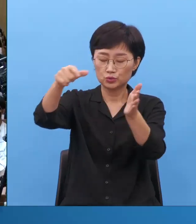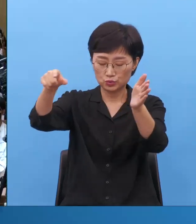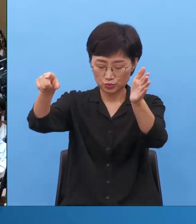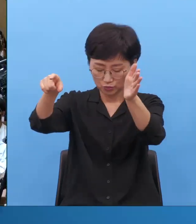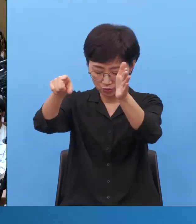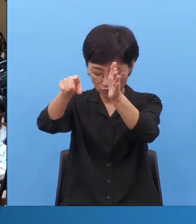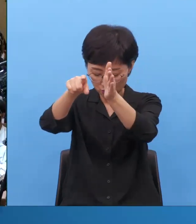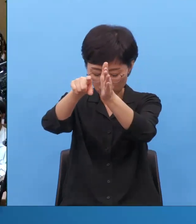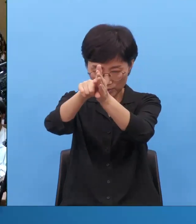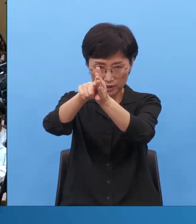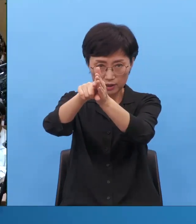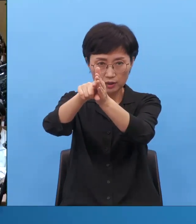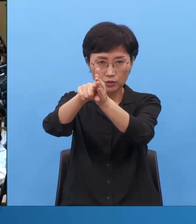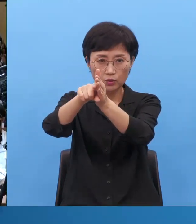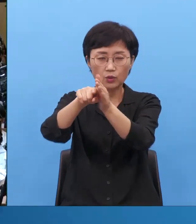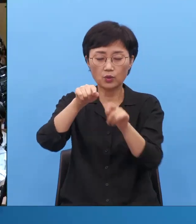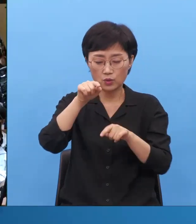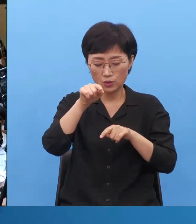주를